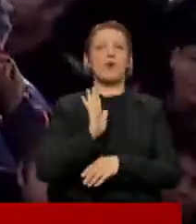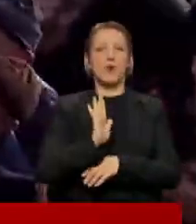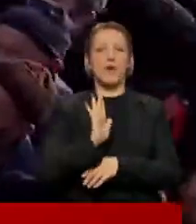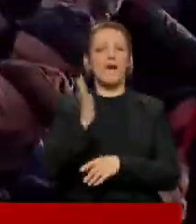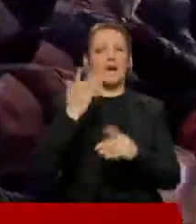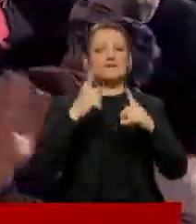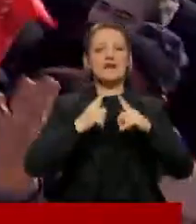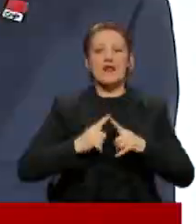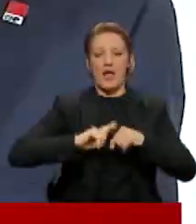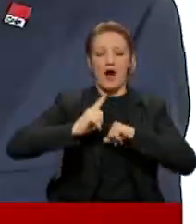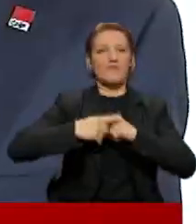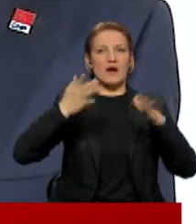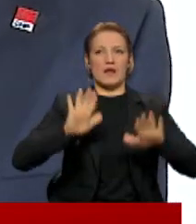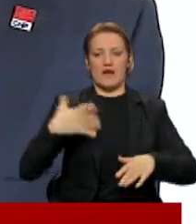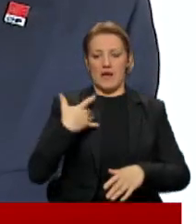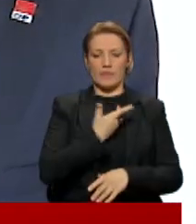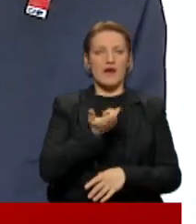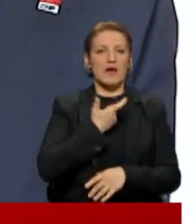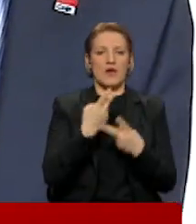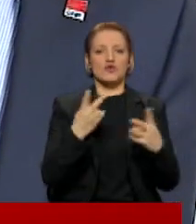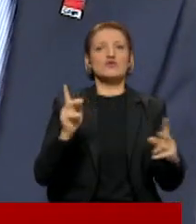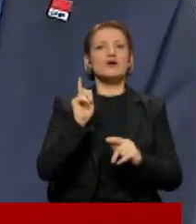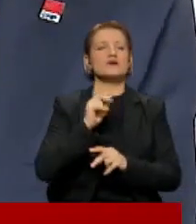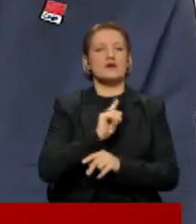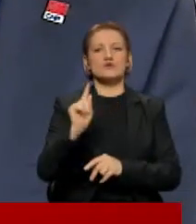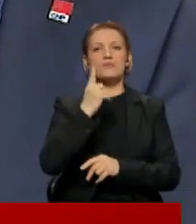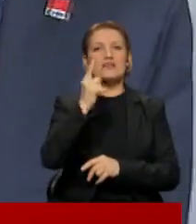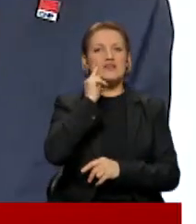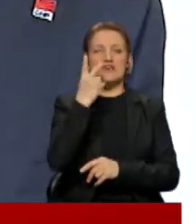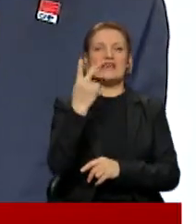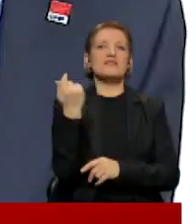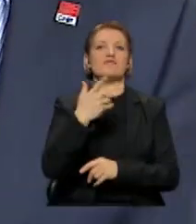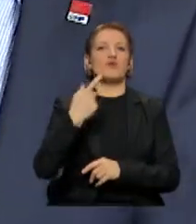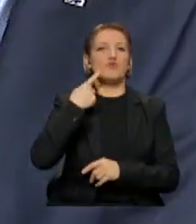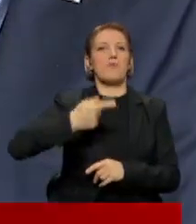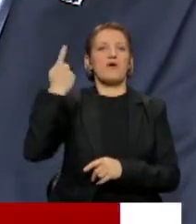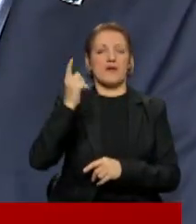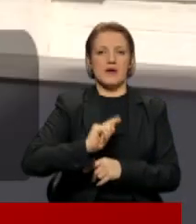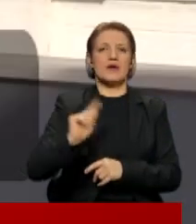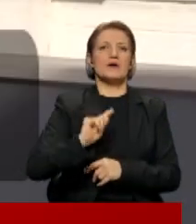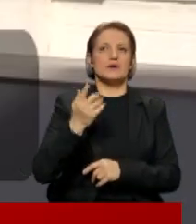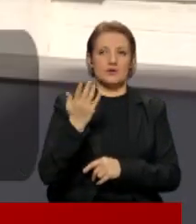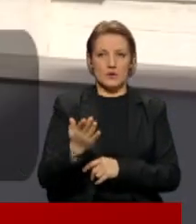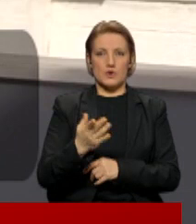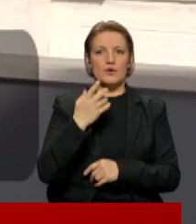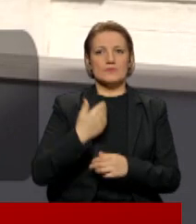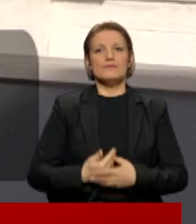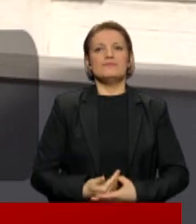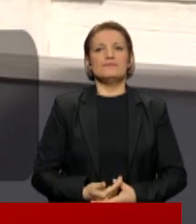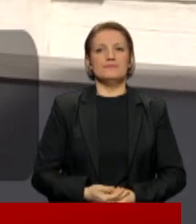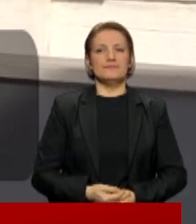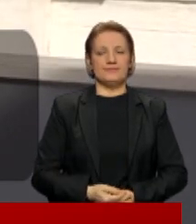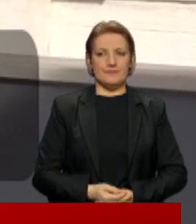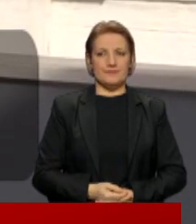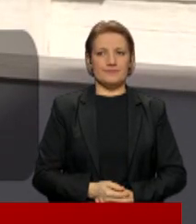sayılı haftalardayız anayasa açıkça yazıyor Bir kişi iki kere Cumhurbaşkanı olabilir ikinci dönemi olduğunu herkes biliyor hukuk farklı